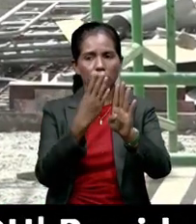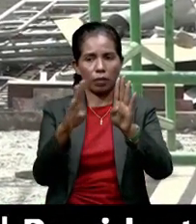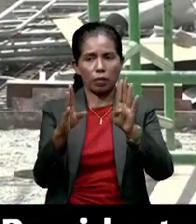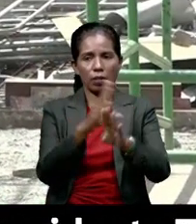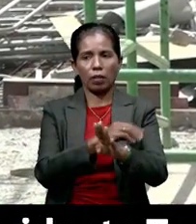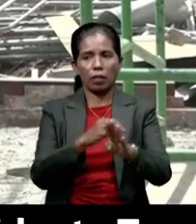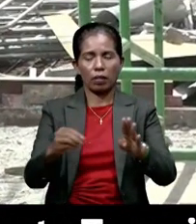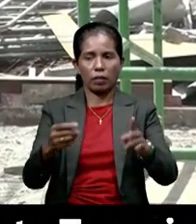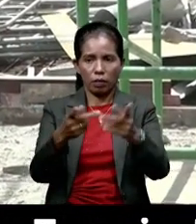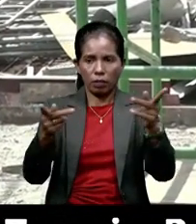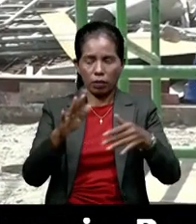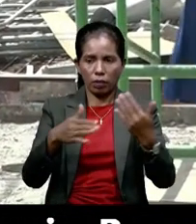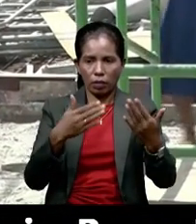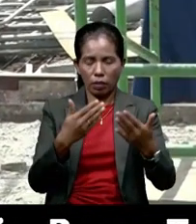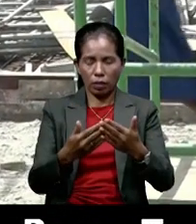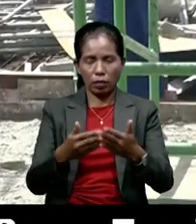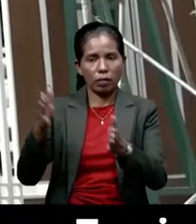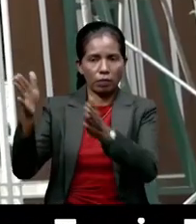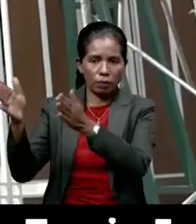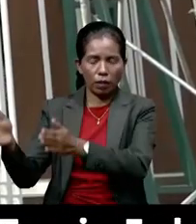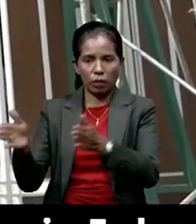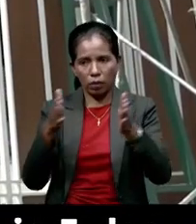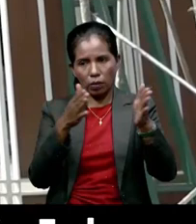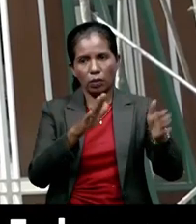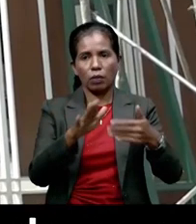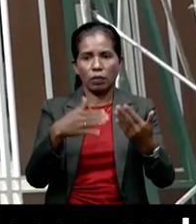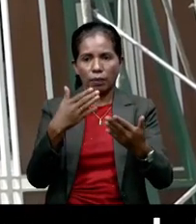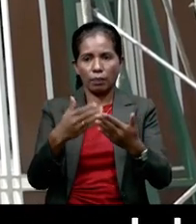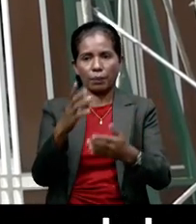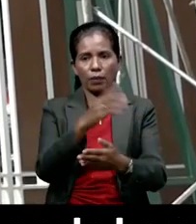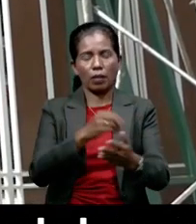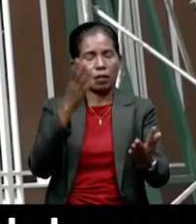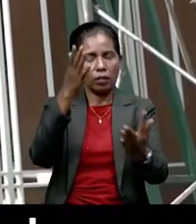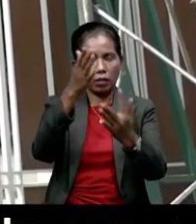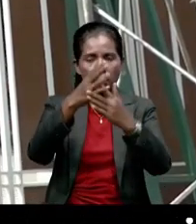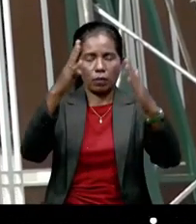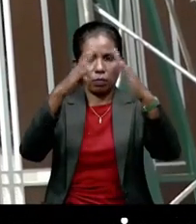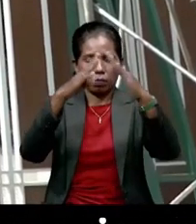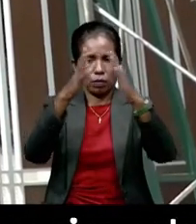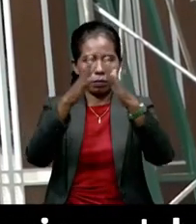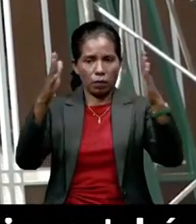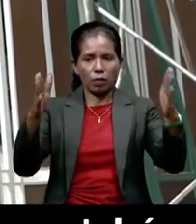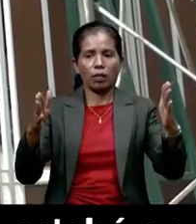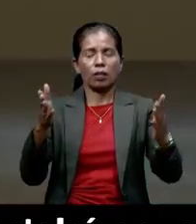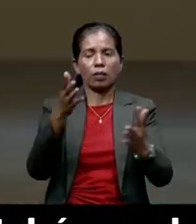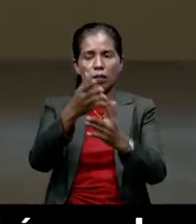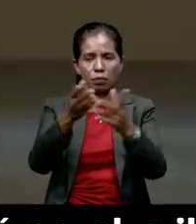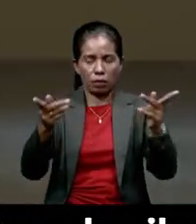dengan halaman samping kiri kanan di dalam rumah besar dan juga di aula